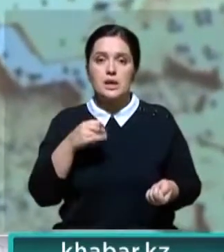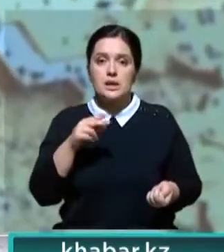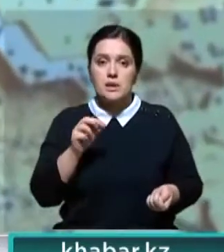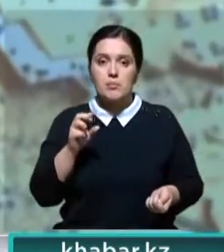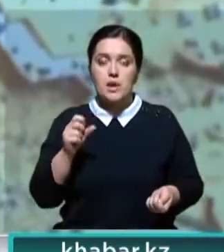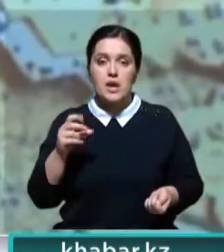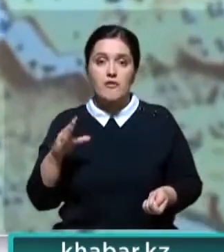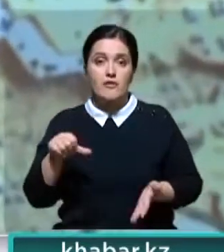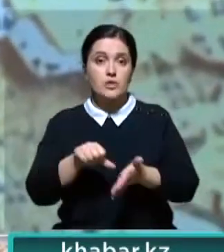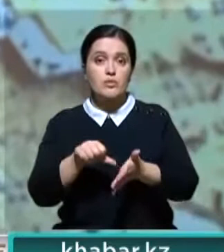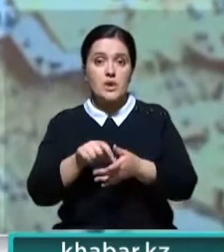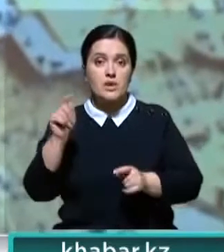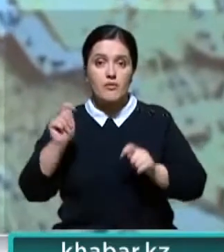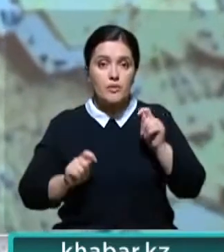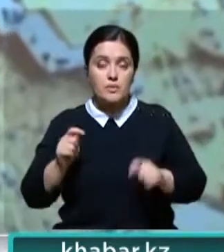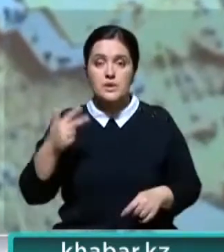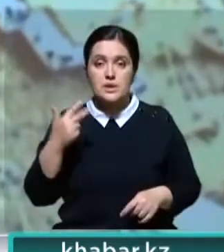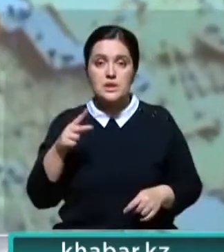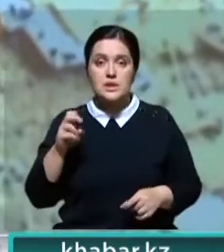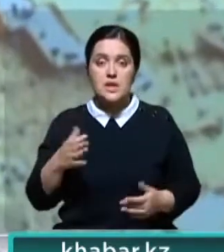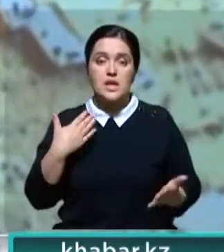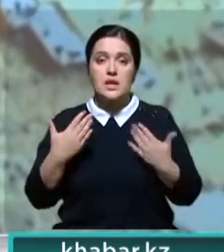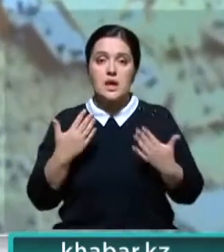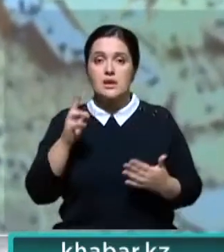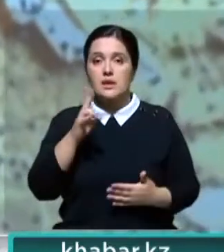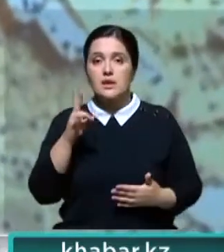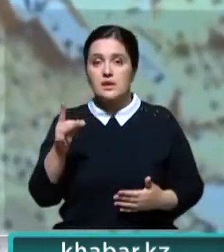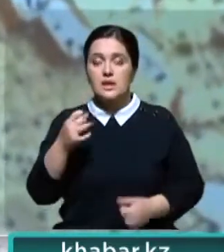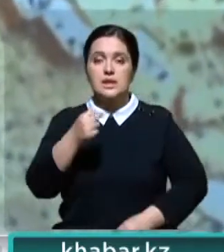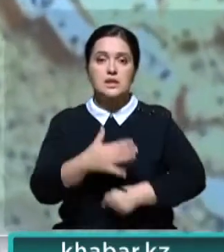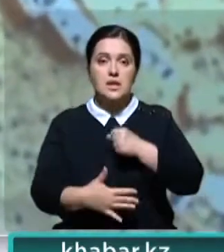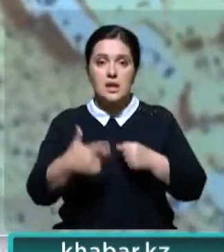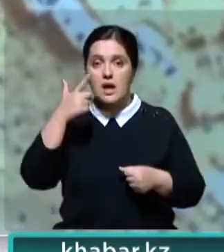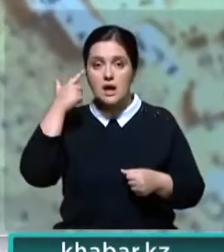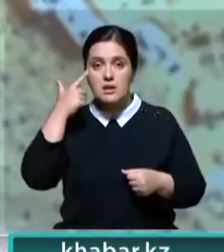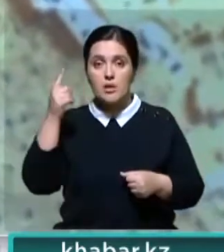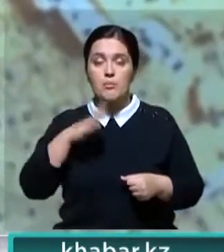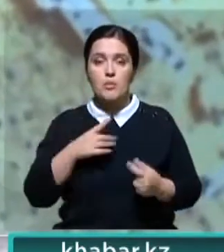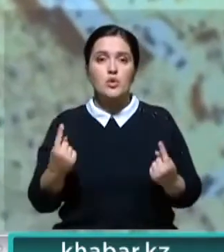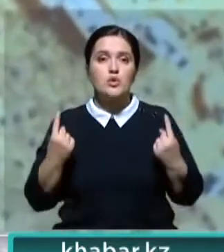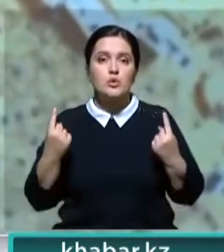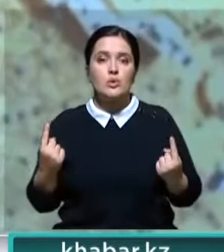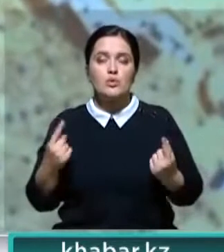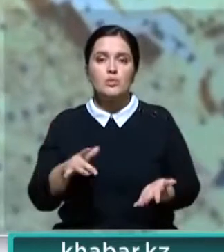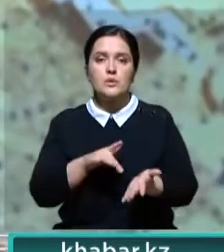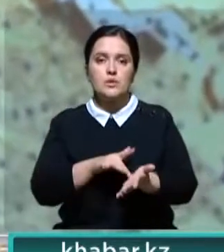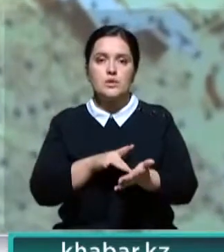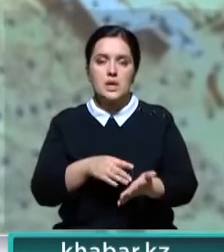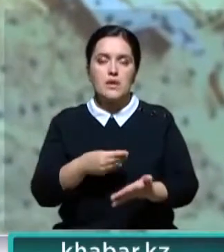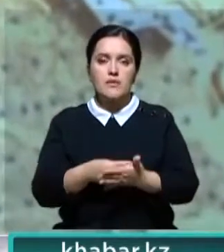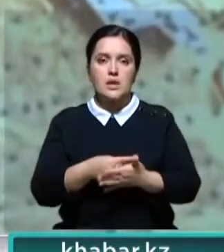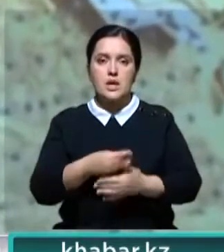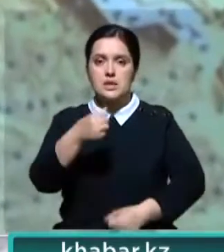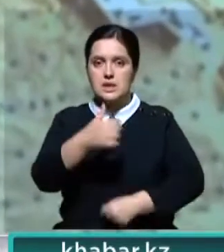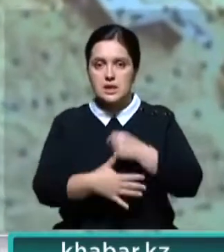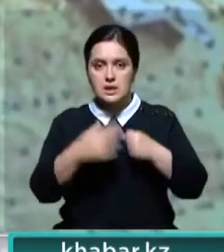президента Аида Балаева, выступая на форуме, посвященном 30-летию отношений КНР и Центральной Азии. Он проходил в одном из крупных туристических